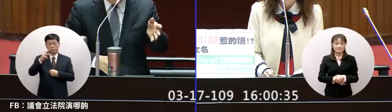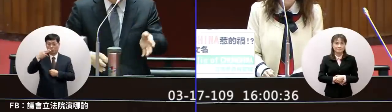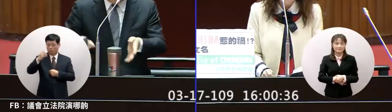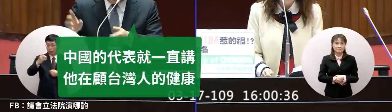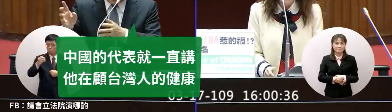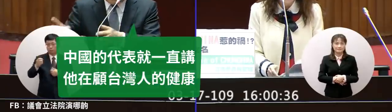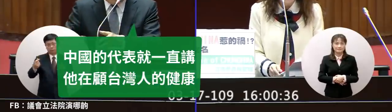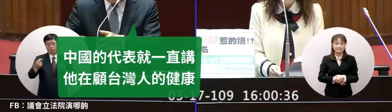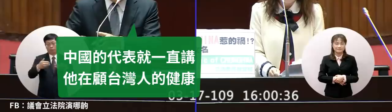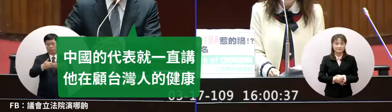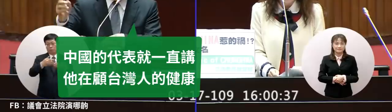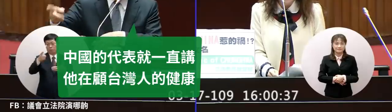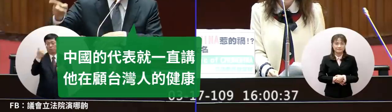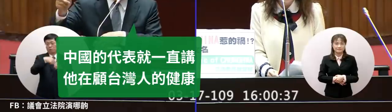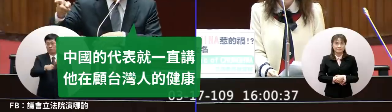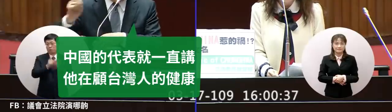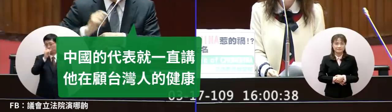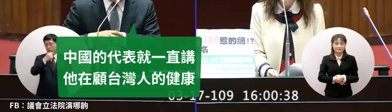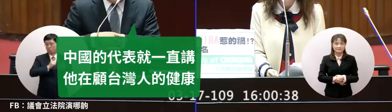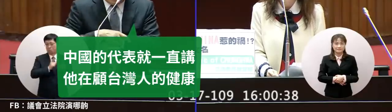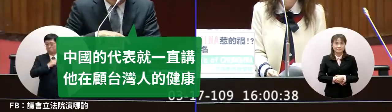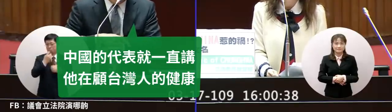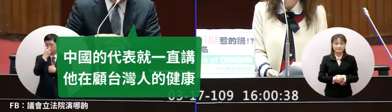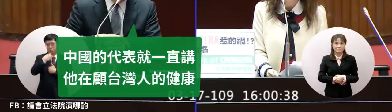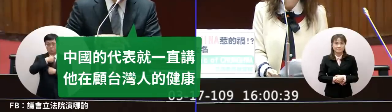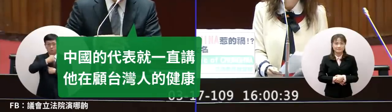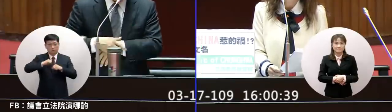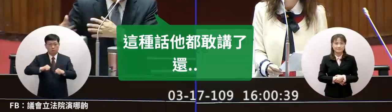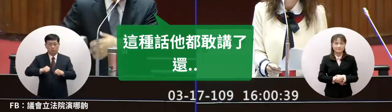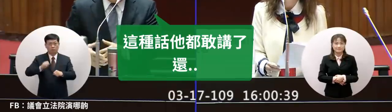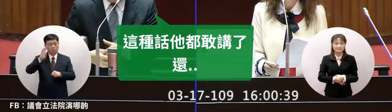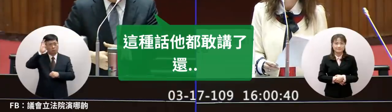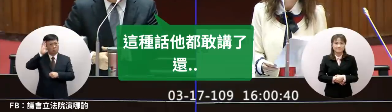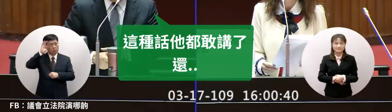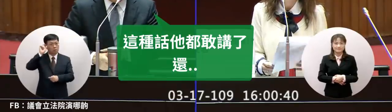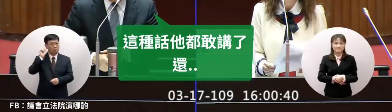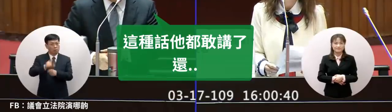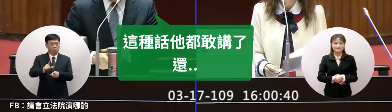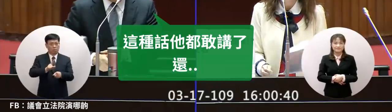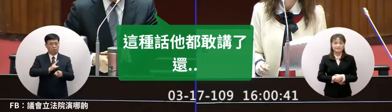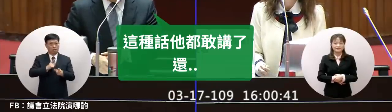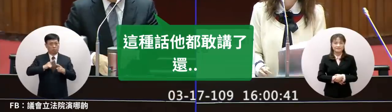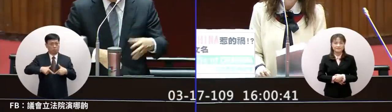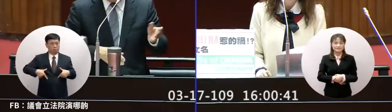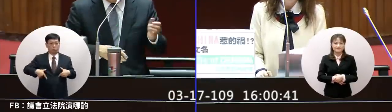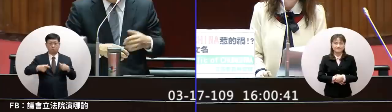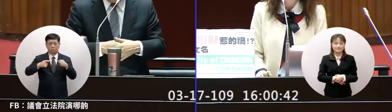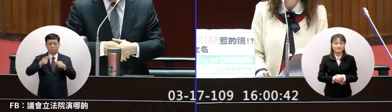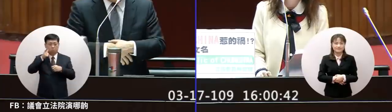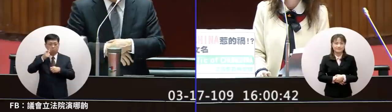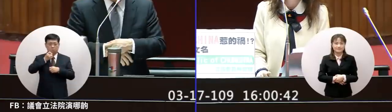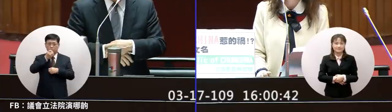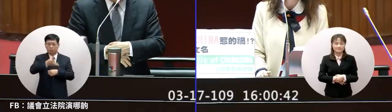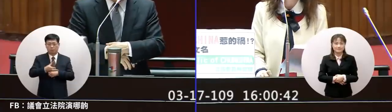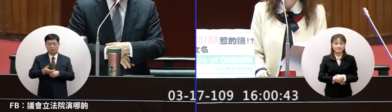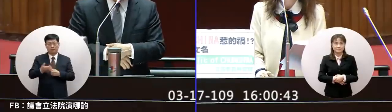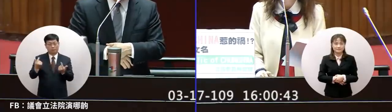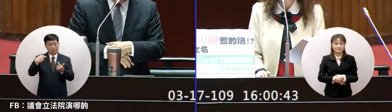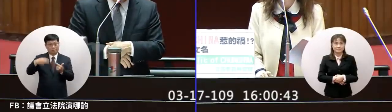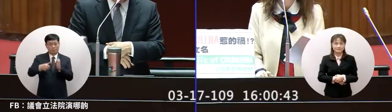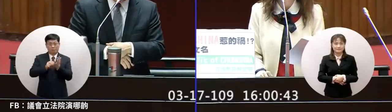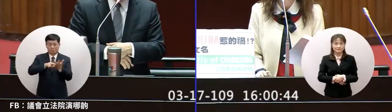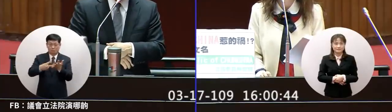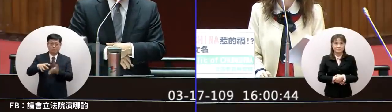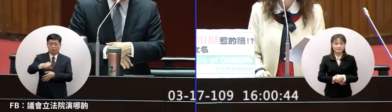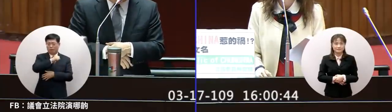WHO 中国的代表就一直讲伊在顾台湾人的健康，即落话都敢讲啊，佮将咱的名